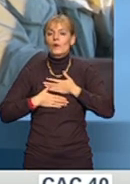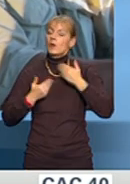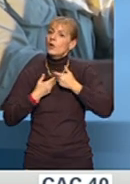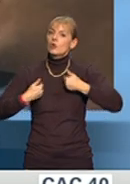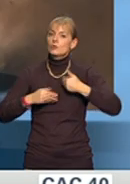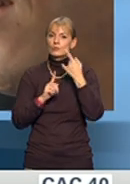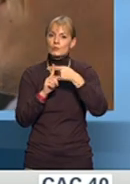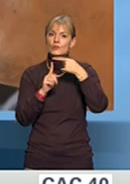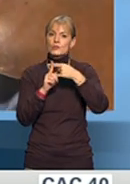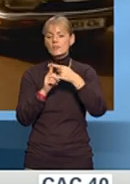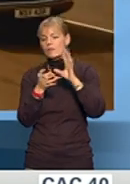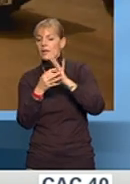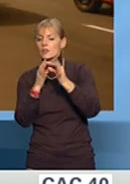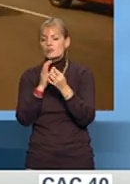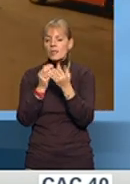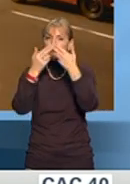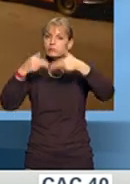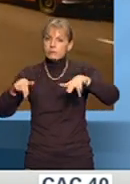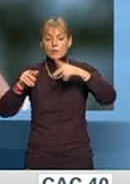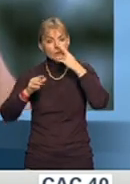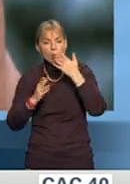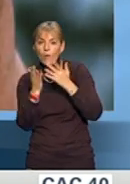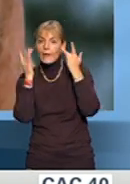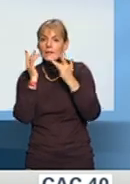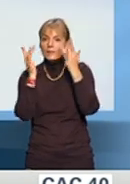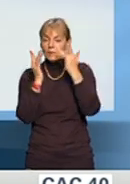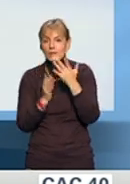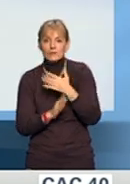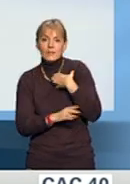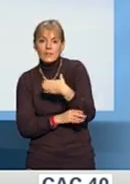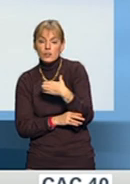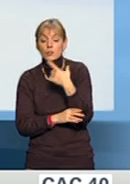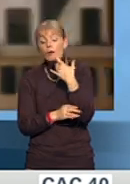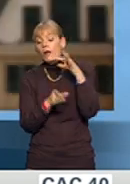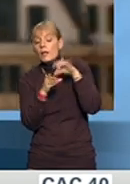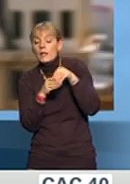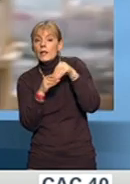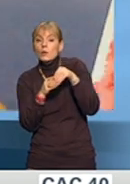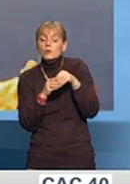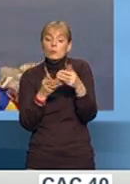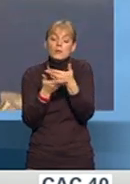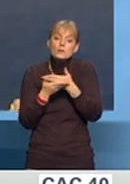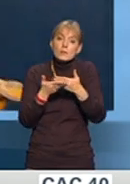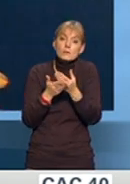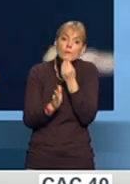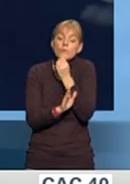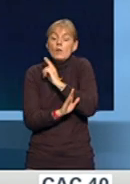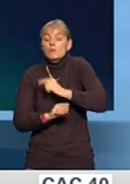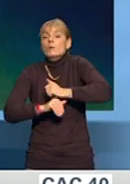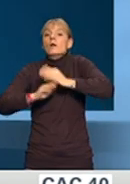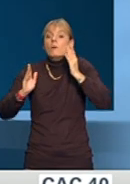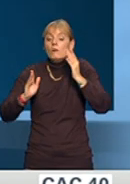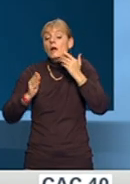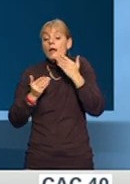positif. Lancer une chaîne, c'est une expérience merveilleuse. Le contexte économique n'est pas très bon. Et alors, s'il avait été bon, il pourrait être mauvais